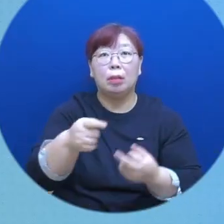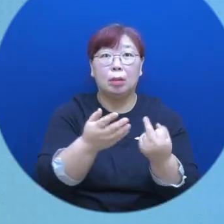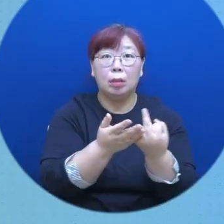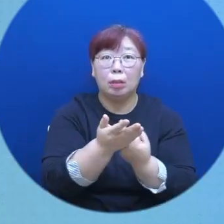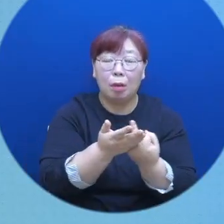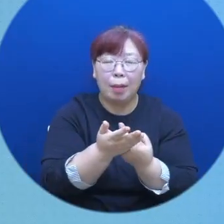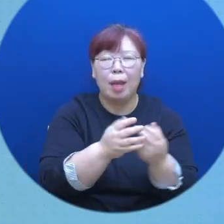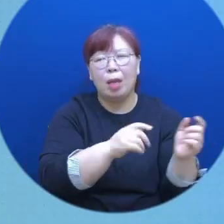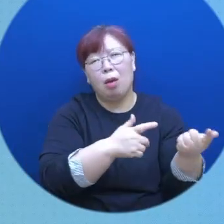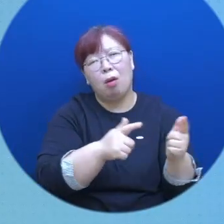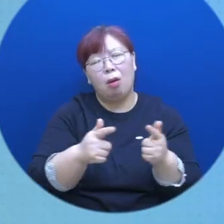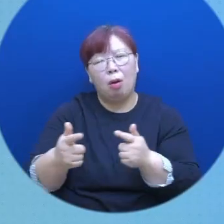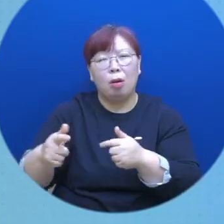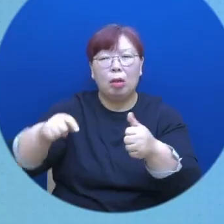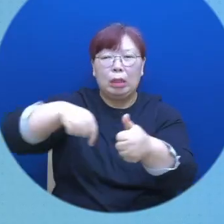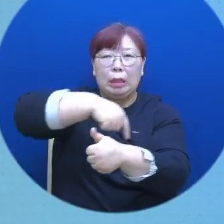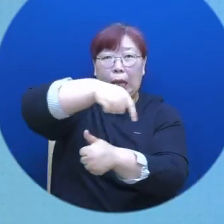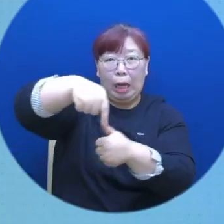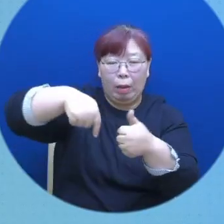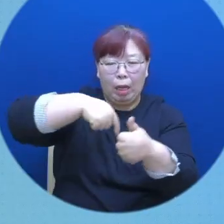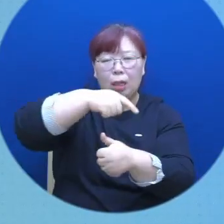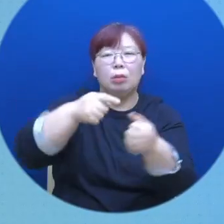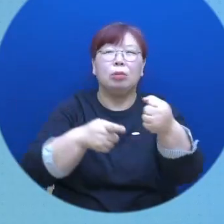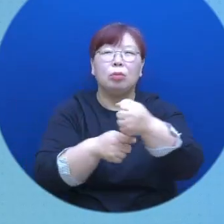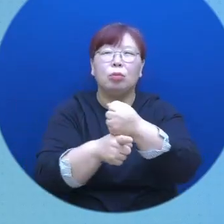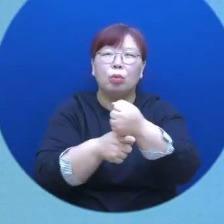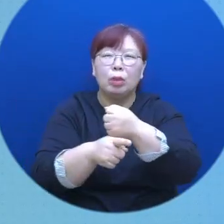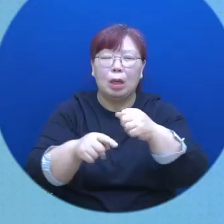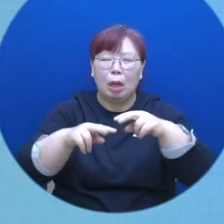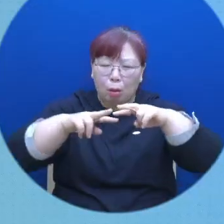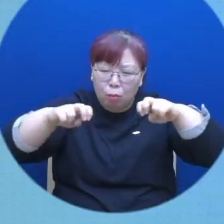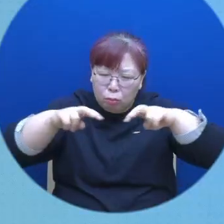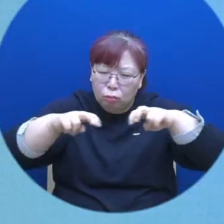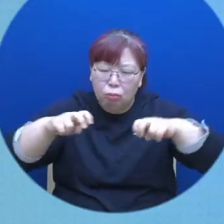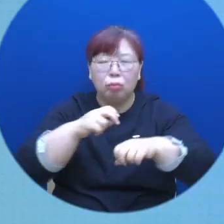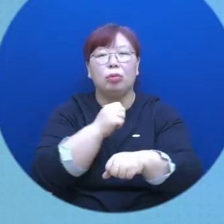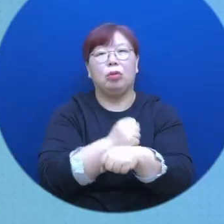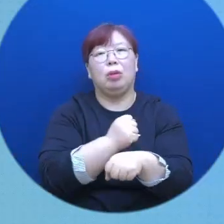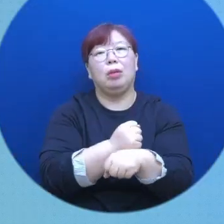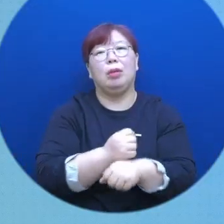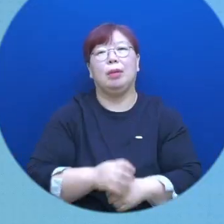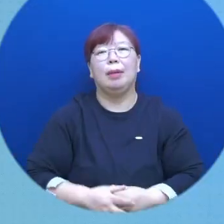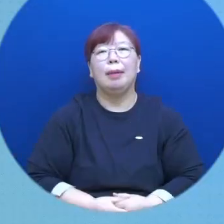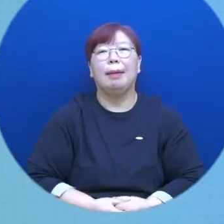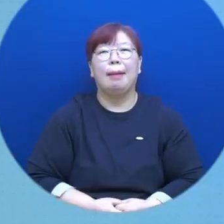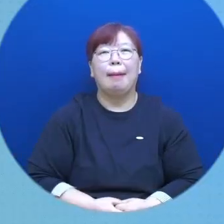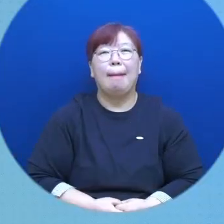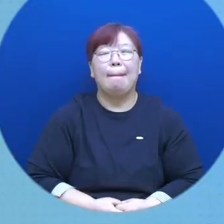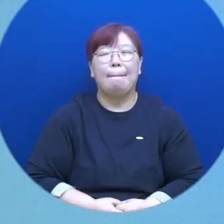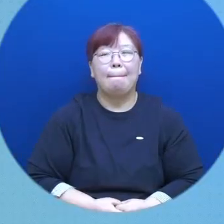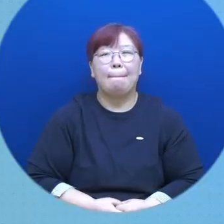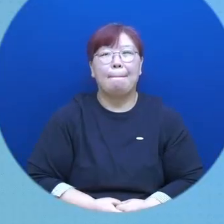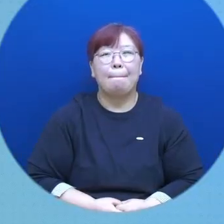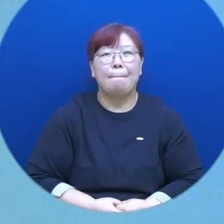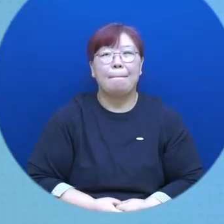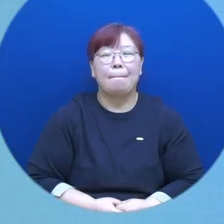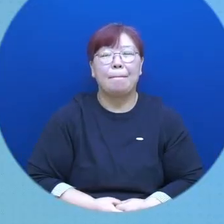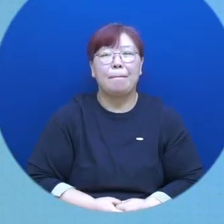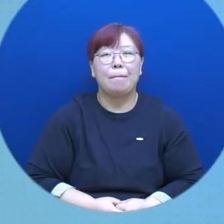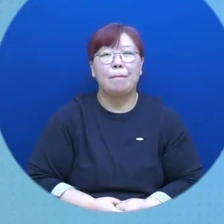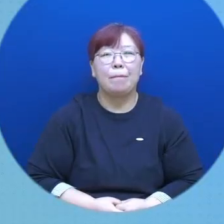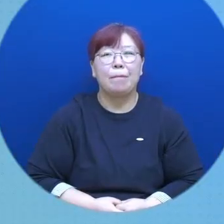가지 상황을 조사하고 분석하기 시작합니다. 그리고 그들이 도착했을